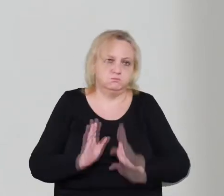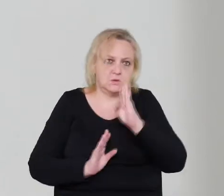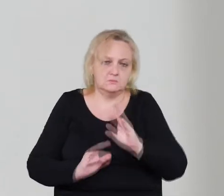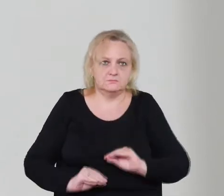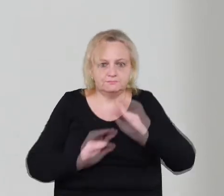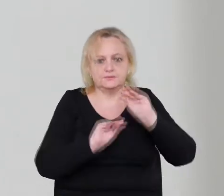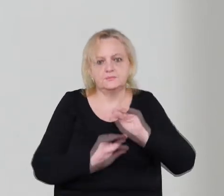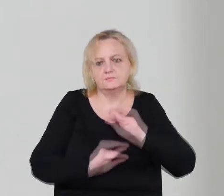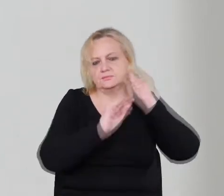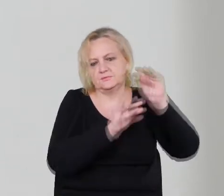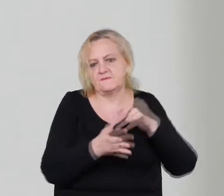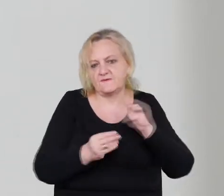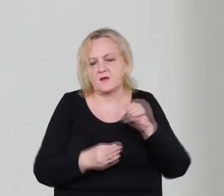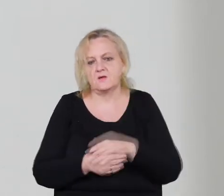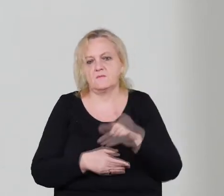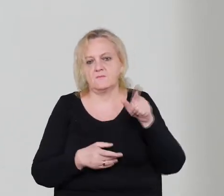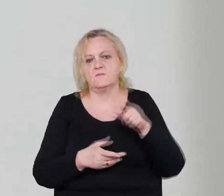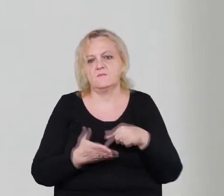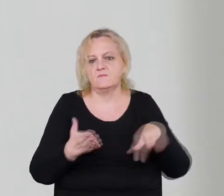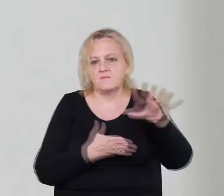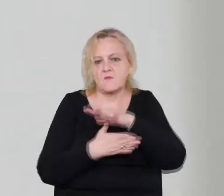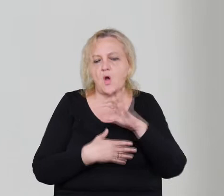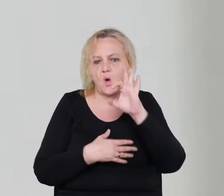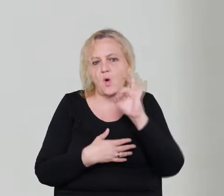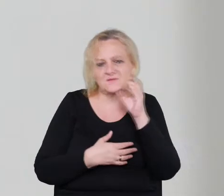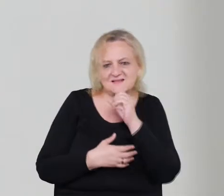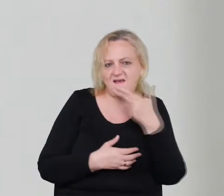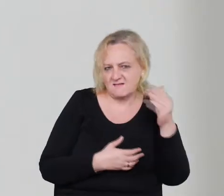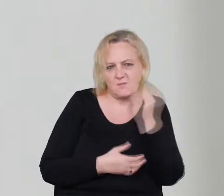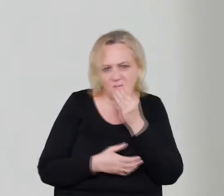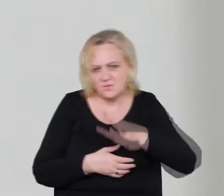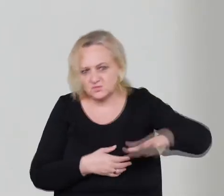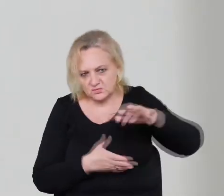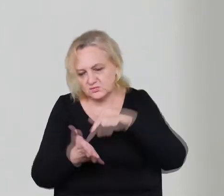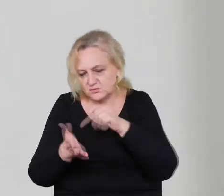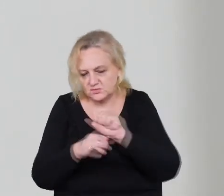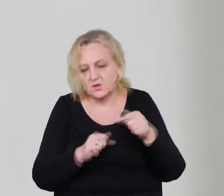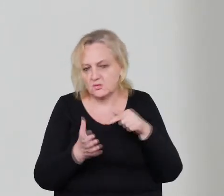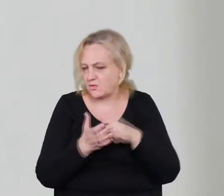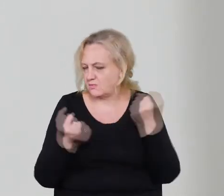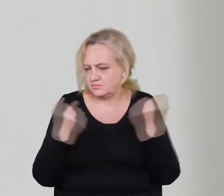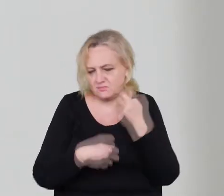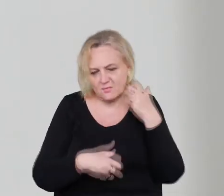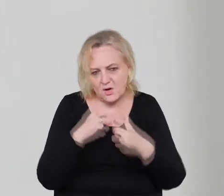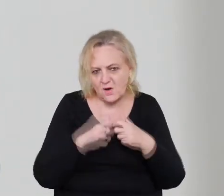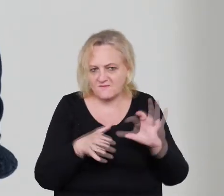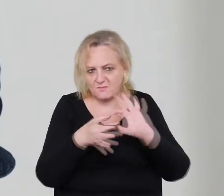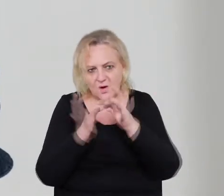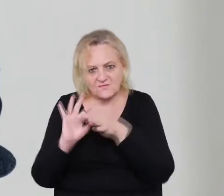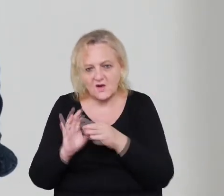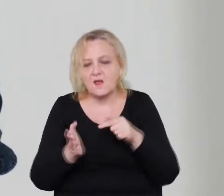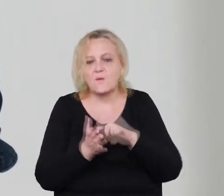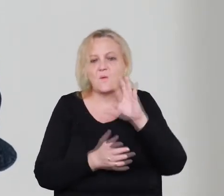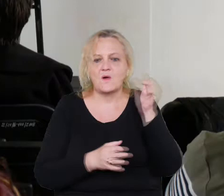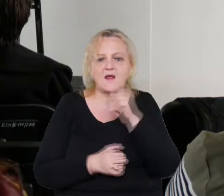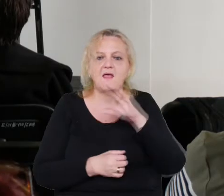bo na południe Nie za bardzo jest jest Może sensie ocean więc i to jest bardzo duży problem który ze sobą powiązane trudno się